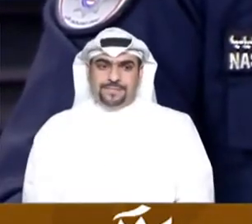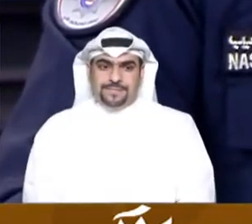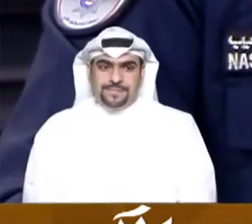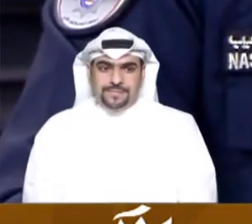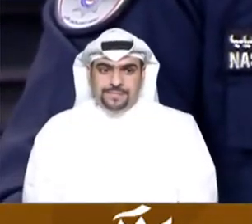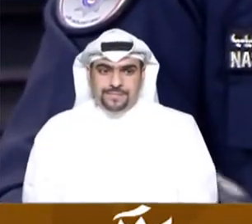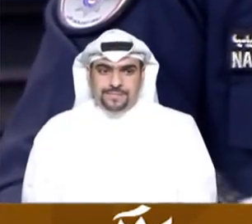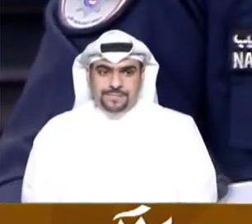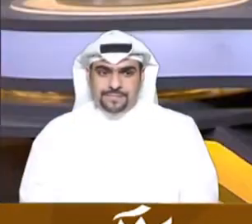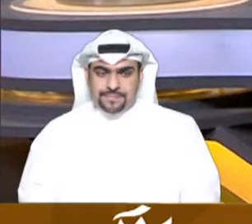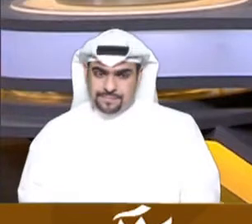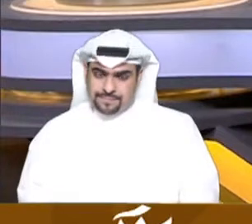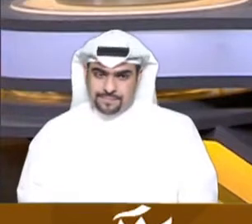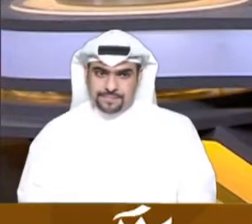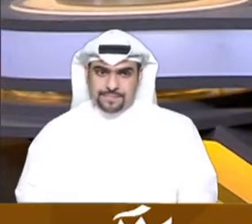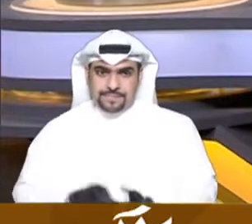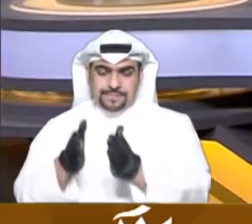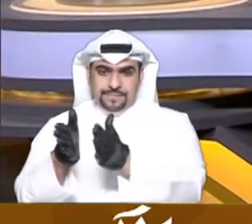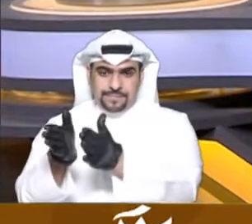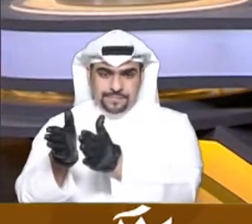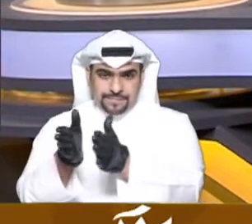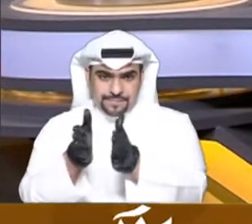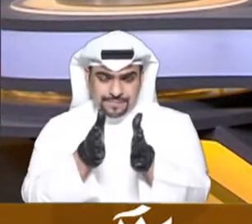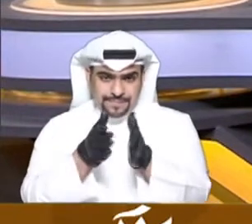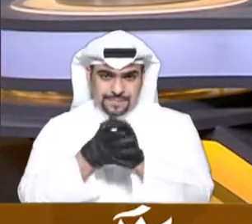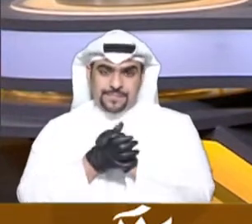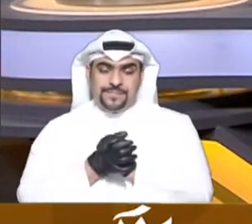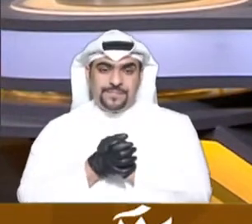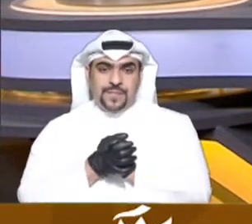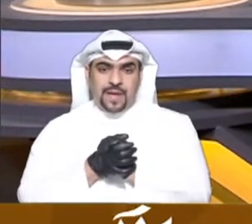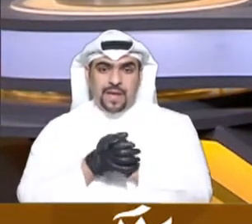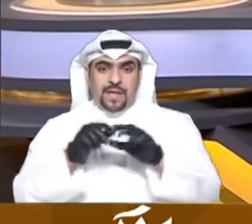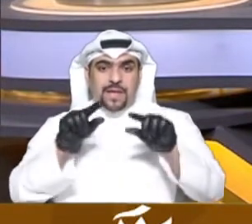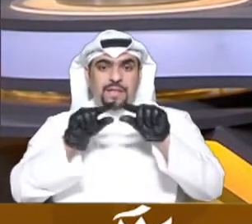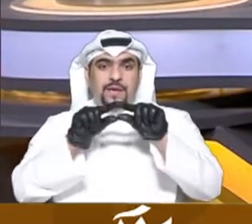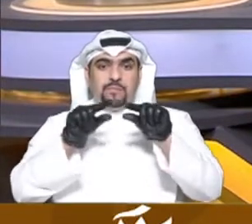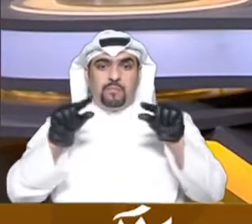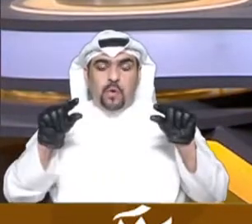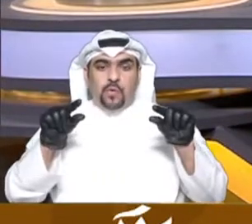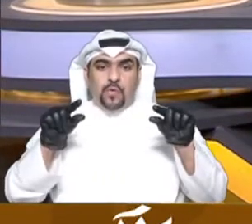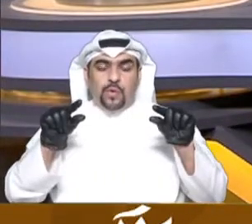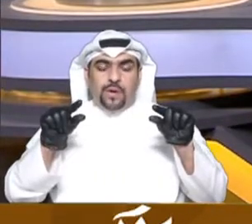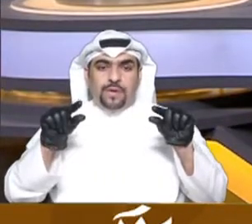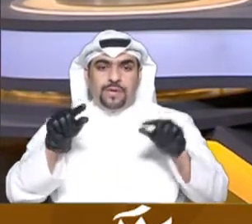الحربي. طيب نتكلم عن ايضا يعني اداره الشؤون الصحيه. نعم.